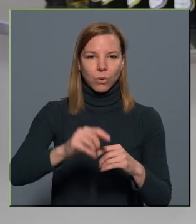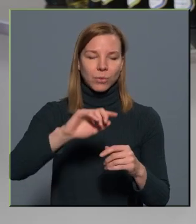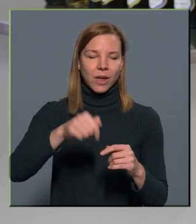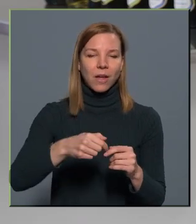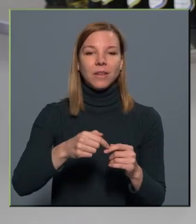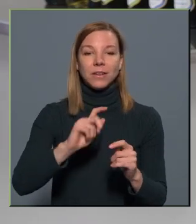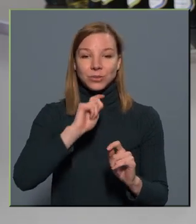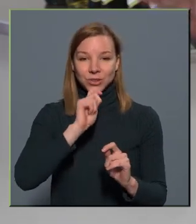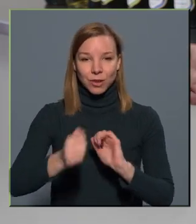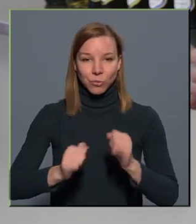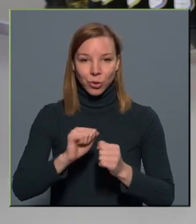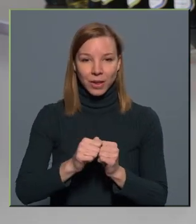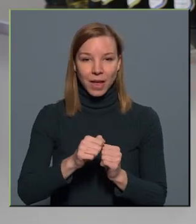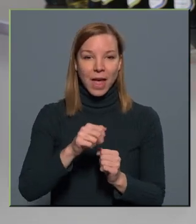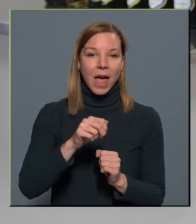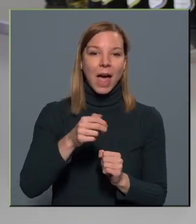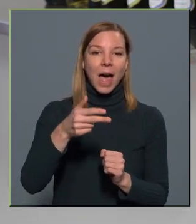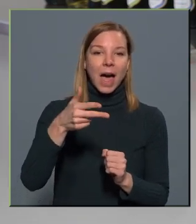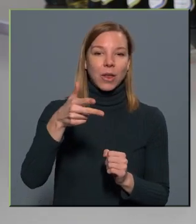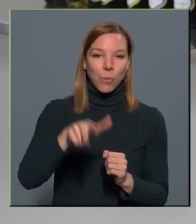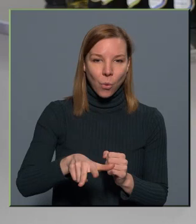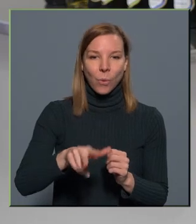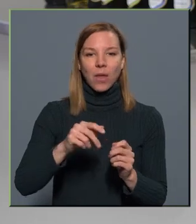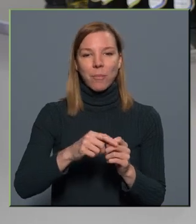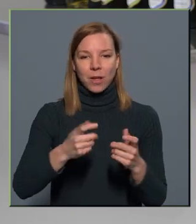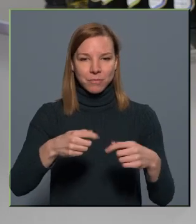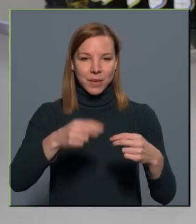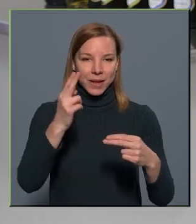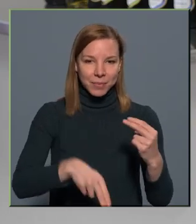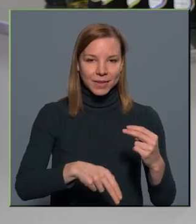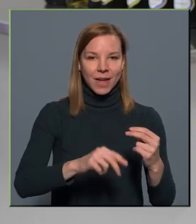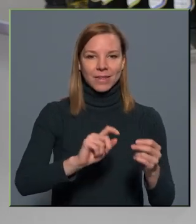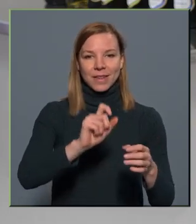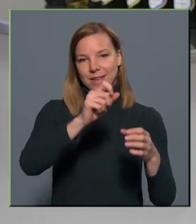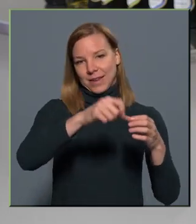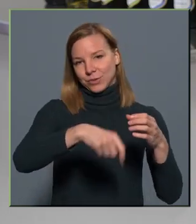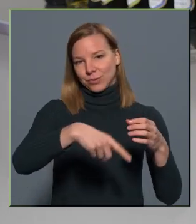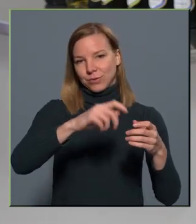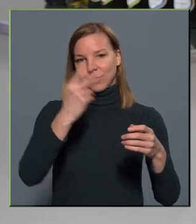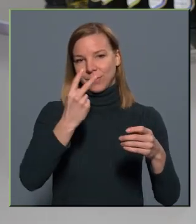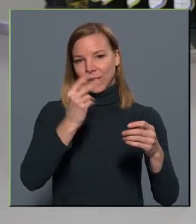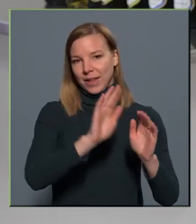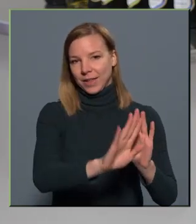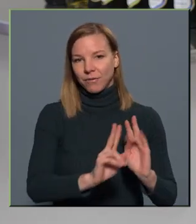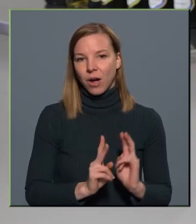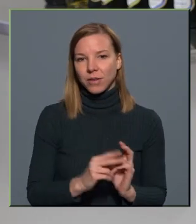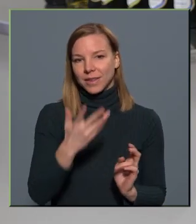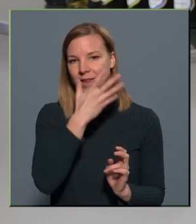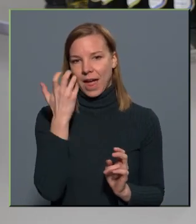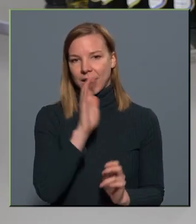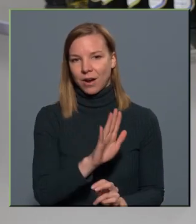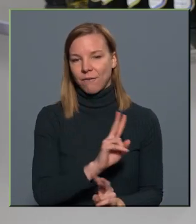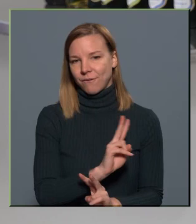hogy felépítsék, és utána folyjon belőle a víz, de hát legalább nyárra volt már a kutyusoknak. A másik,